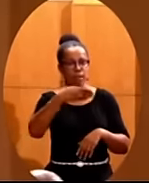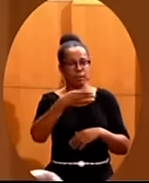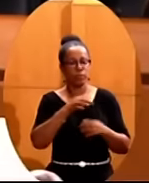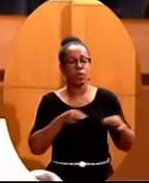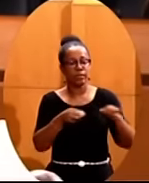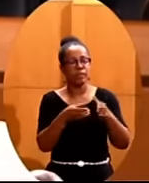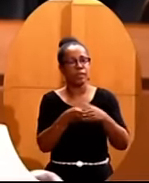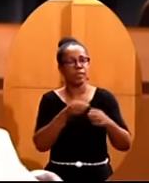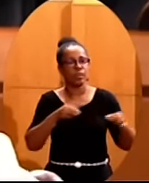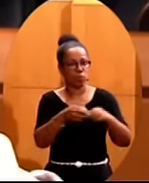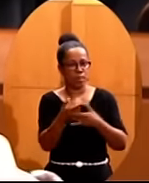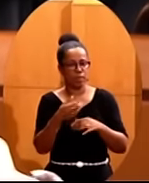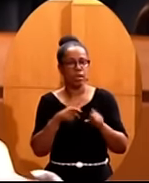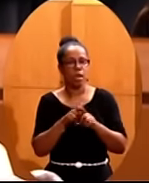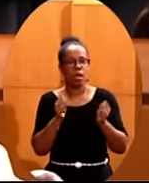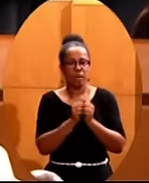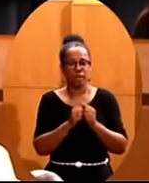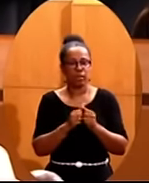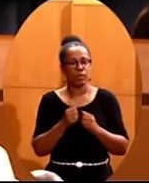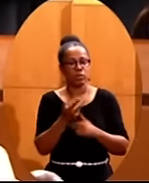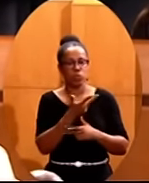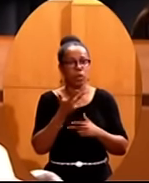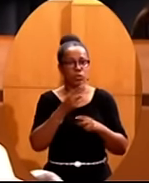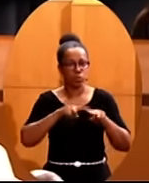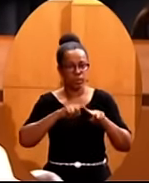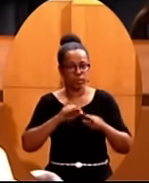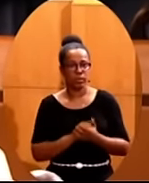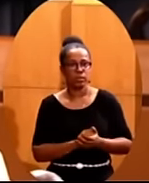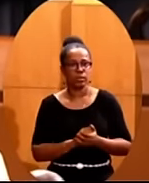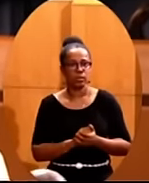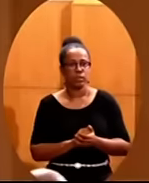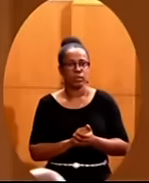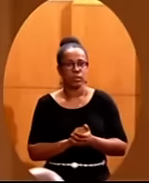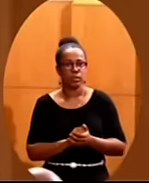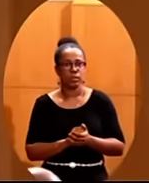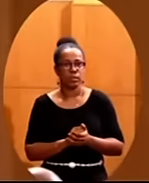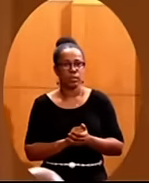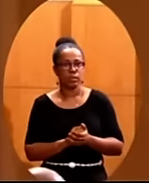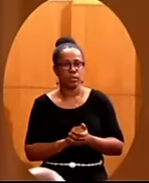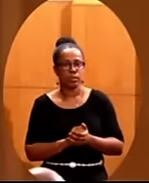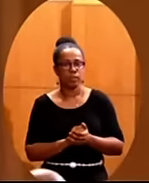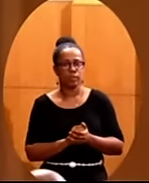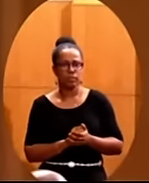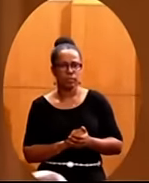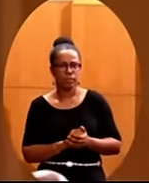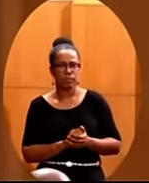Martinique articulée autour de trois organes car vous connaissez mais qu'il est bon de rappeler un